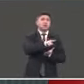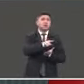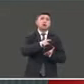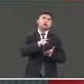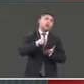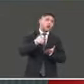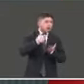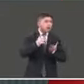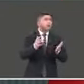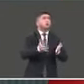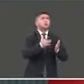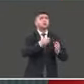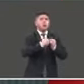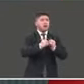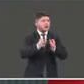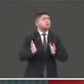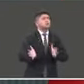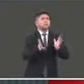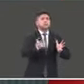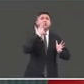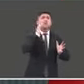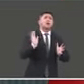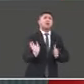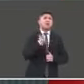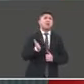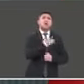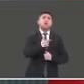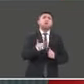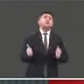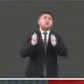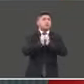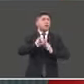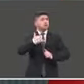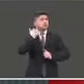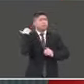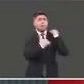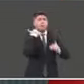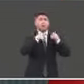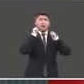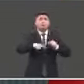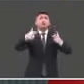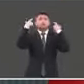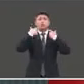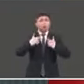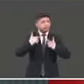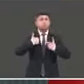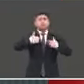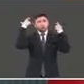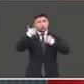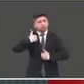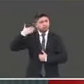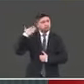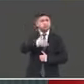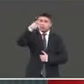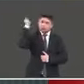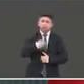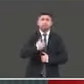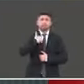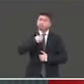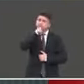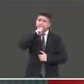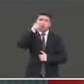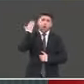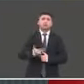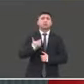benzin döktükleri sorun alanlarında sorumluluk üstlenmekten kaçırmadık kaçırmayacağım ve